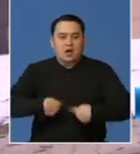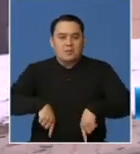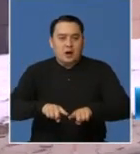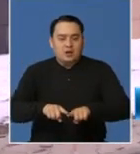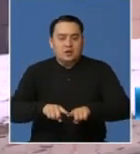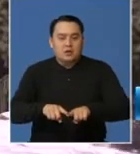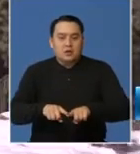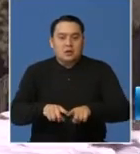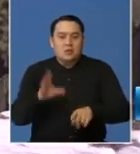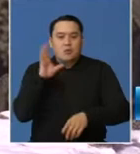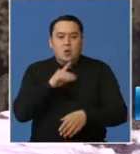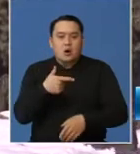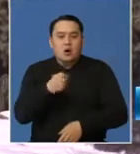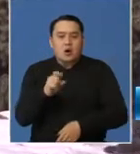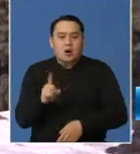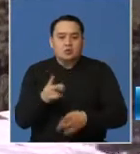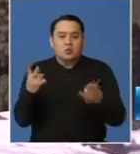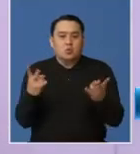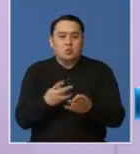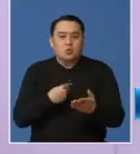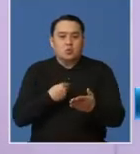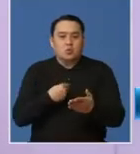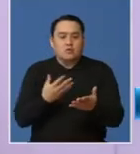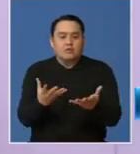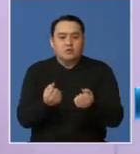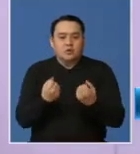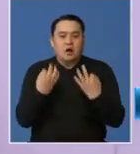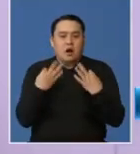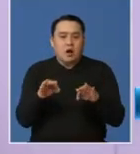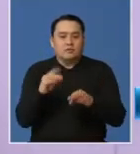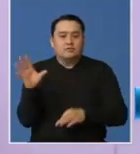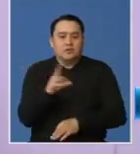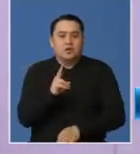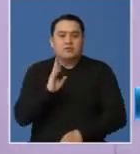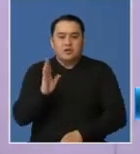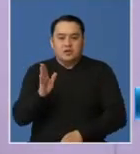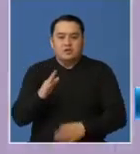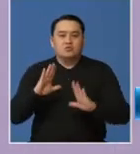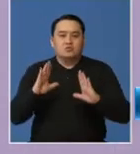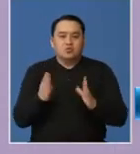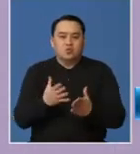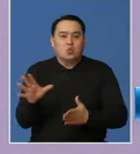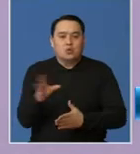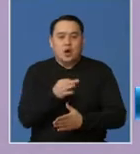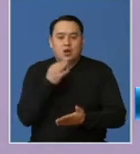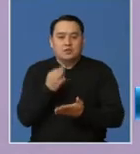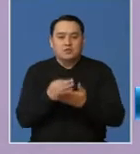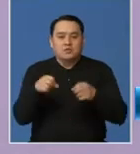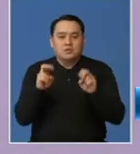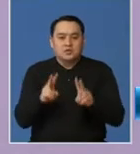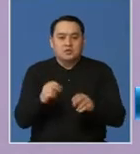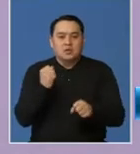чтобы оператор смог подать природный газ, необходимо получить одобрение всех владельцев квартир. В случае положительного ответа